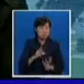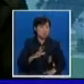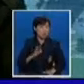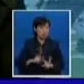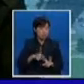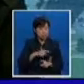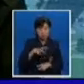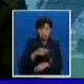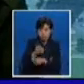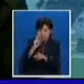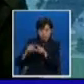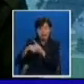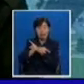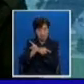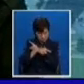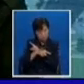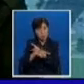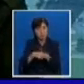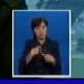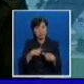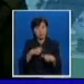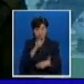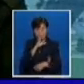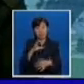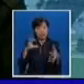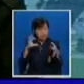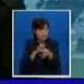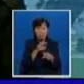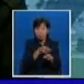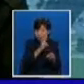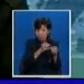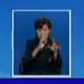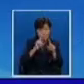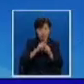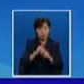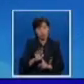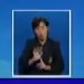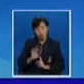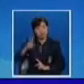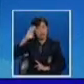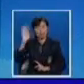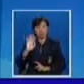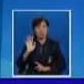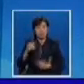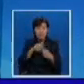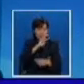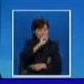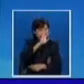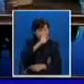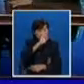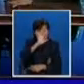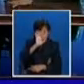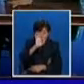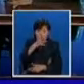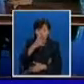ได้นะครับเพราะฉะนั้นในเรื่องของอาวุธยุทโธปกรณ์ก็เรียนด้วยความมั่นใจว่าไม่มี แปลว่าอย่าง M79 40กว่าครั้งเนี่ยคือไม่ได้หลุดร